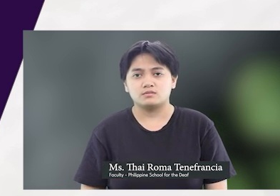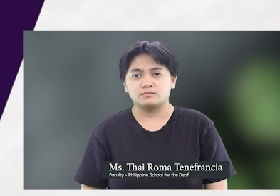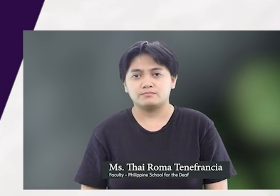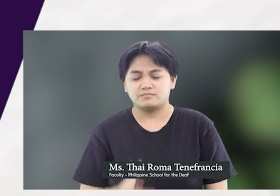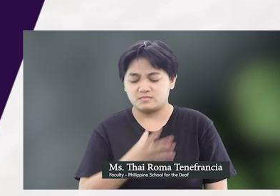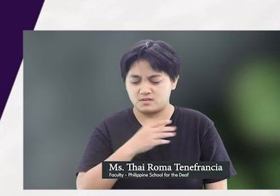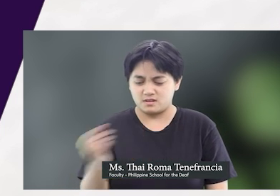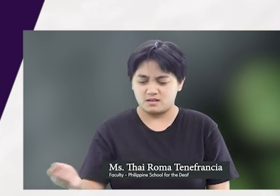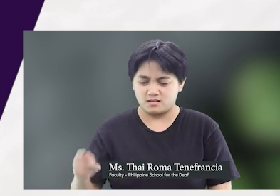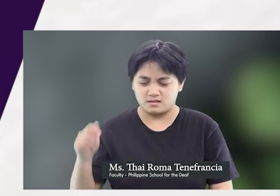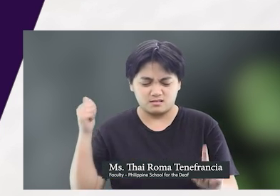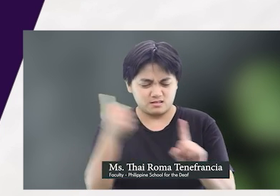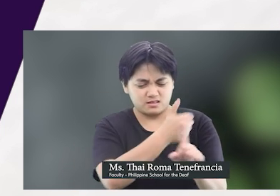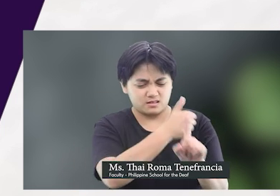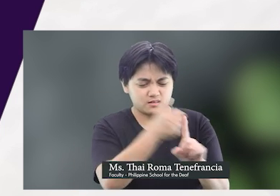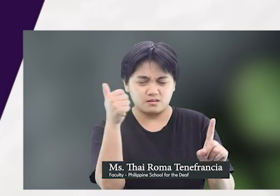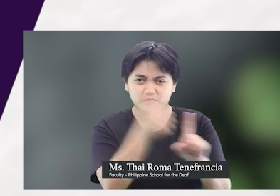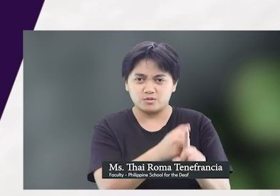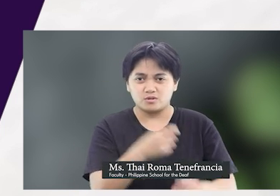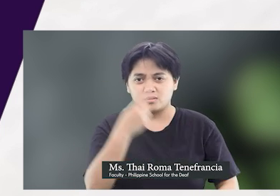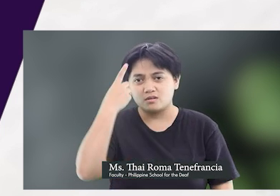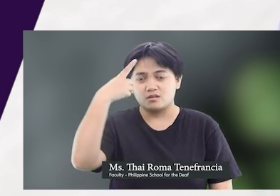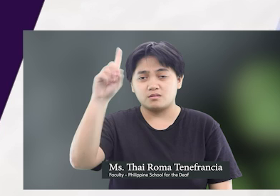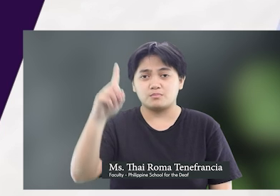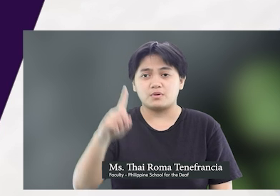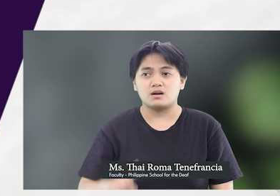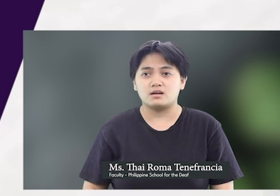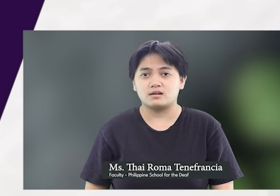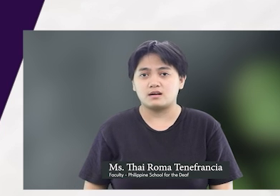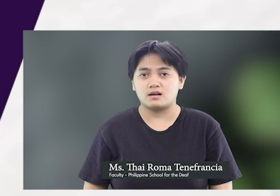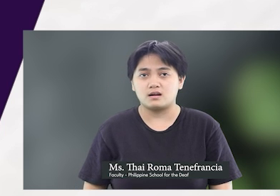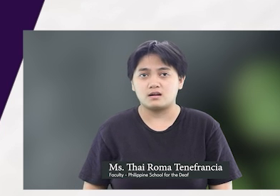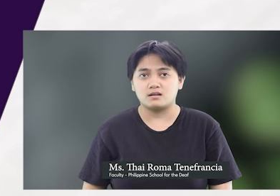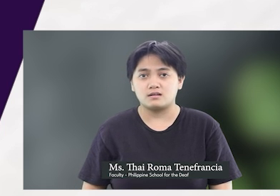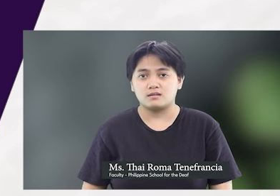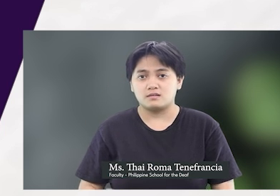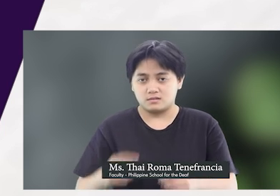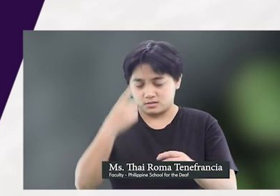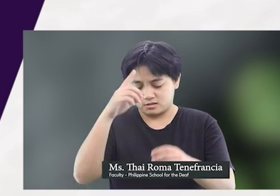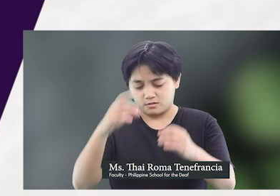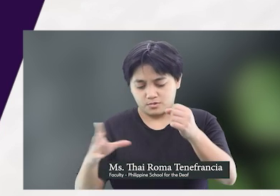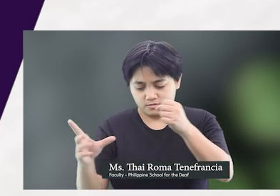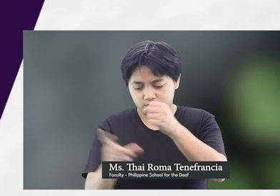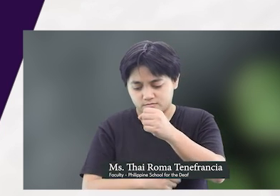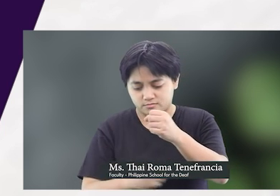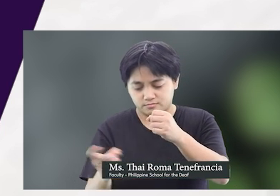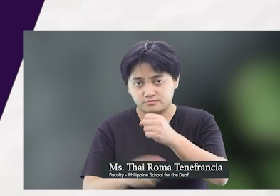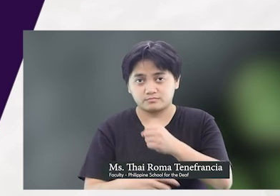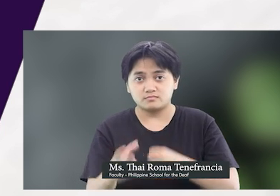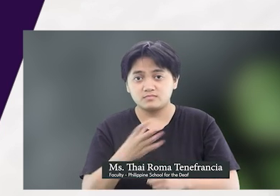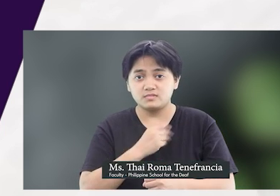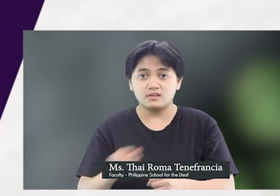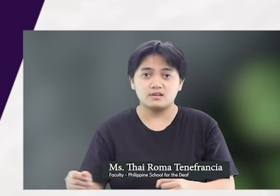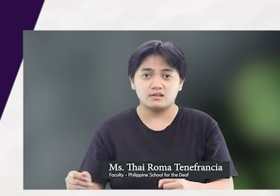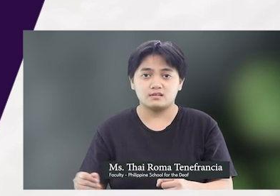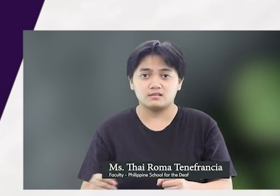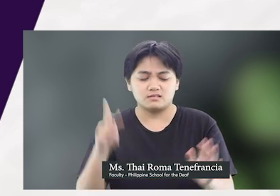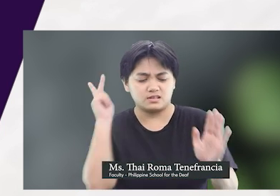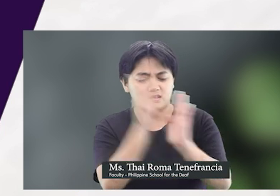at pinagtangkampang patayin ang mga isinugo upang mag-follow up kung merong bang aanihin. At lalo